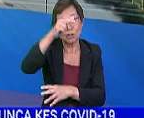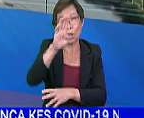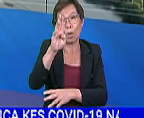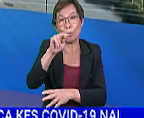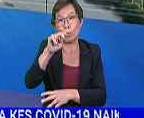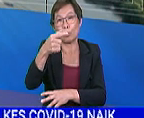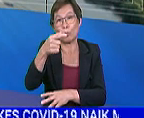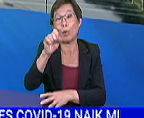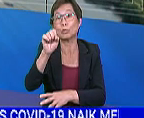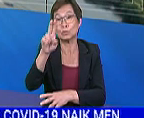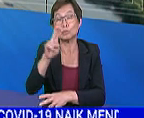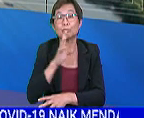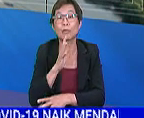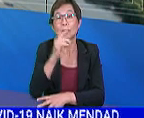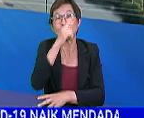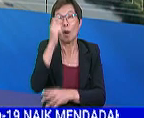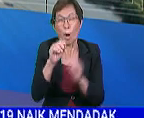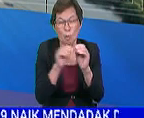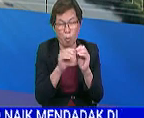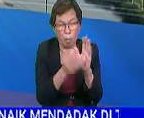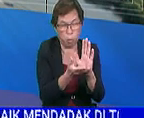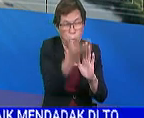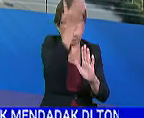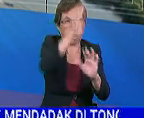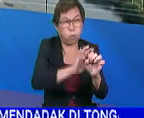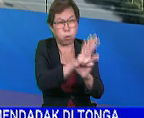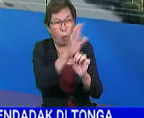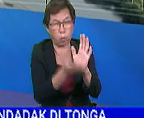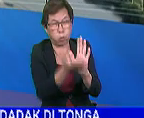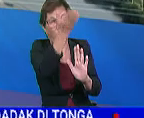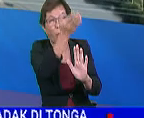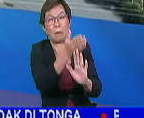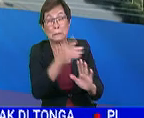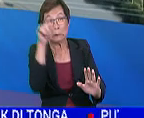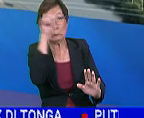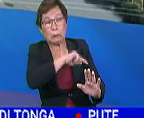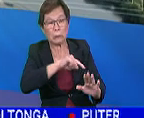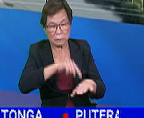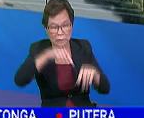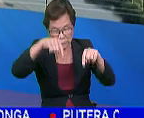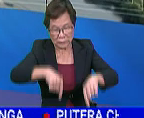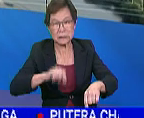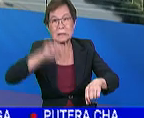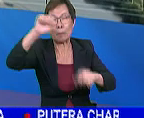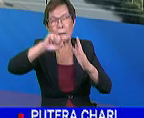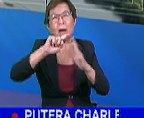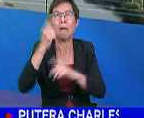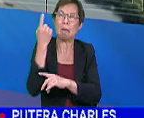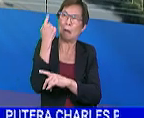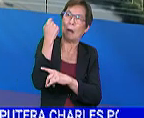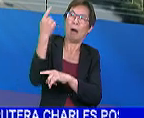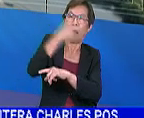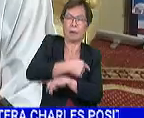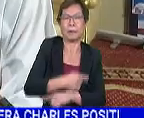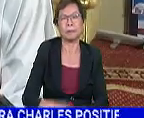Jafar berkata demikian berikutan peningkatan jangkitan kes covid-19 yang mendadak di negeri ini sejak beberapa hari